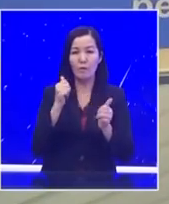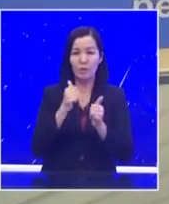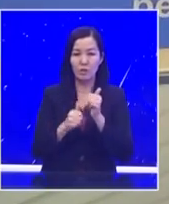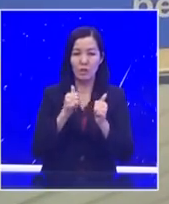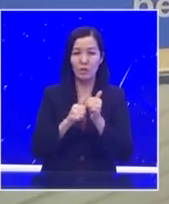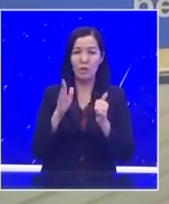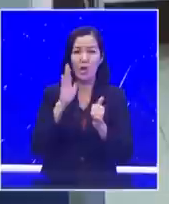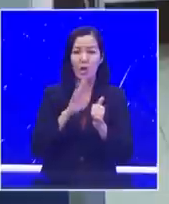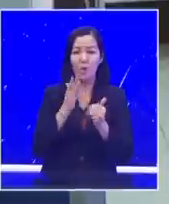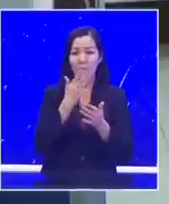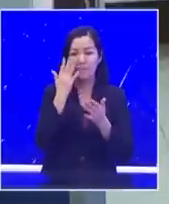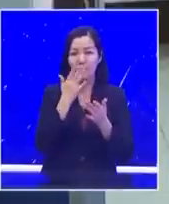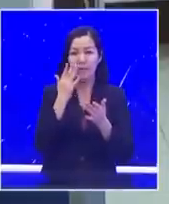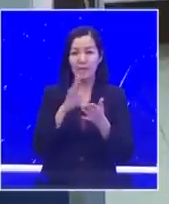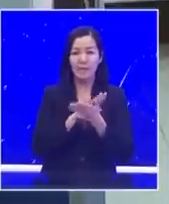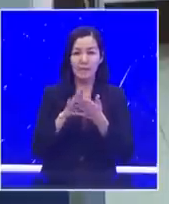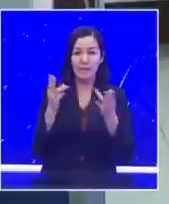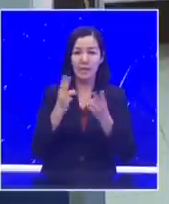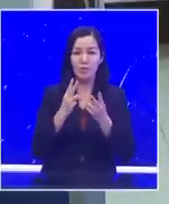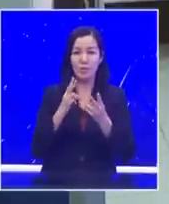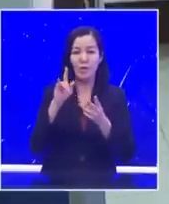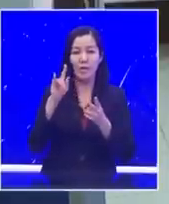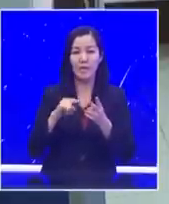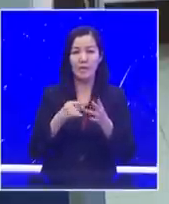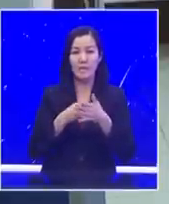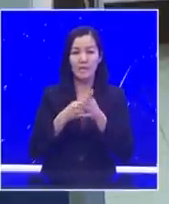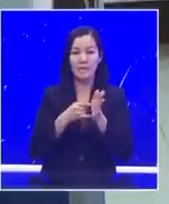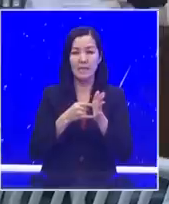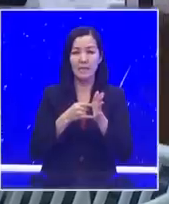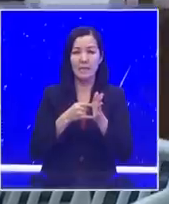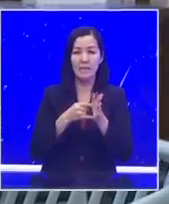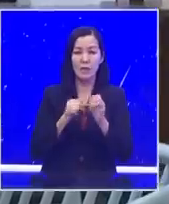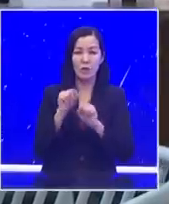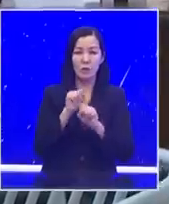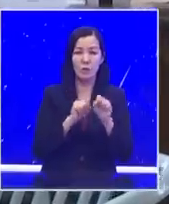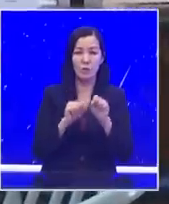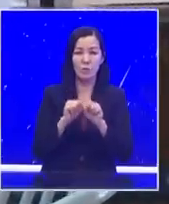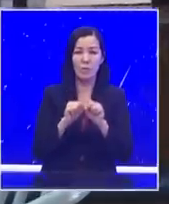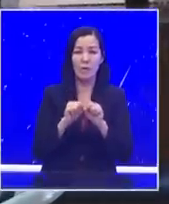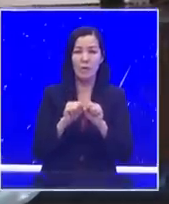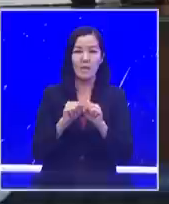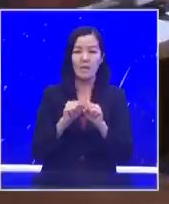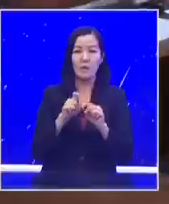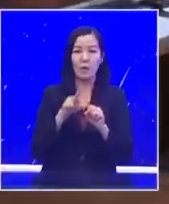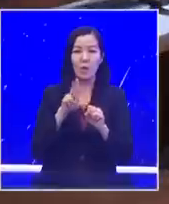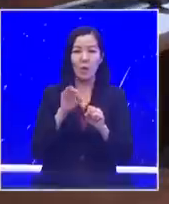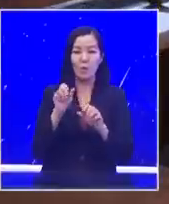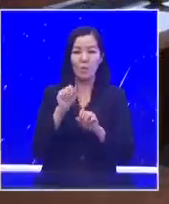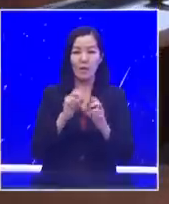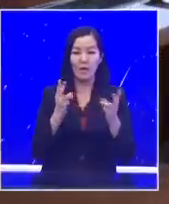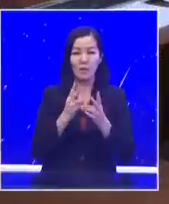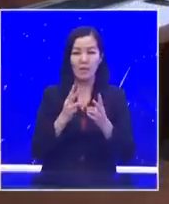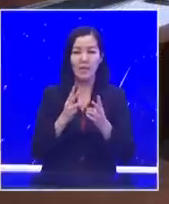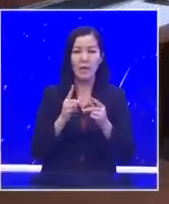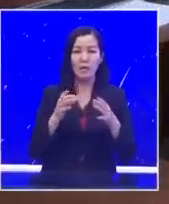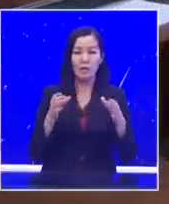тазалау жұмыстарын атқарып отыр. Ғимараттың есік терезе тұтқаларын тазартып, жұмыс орындарын арнайы қоспамен залалсыздандыруда. Ал арнайы